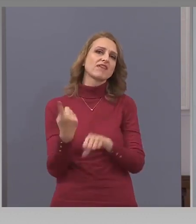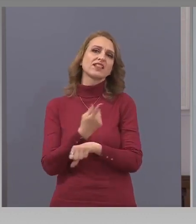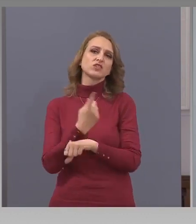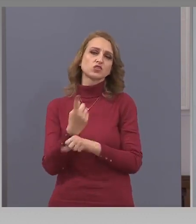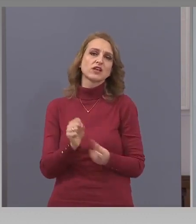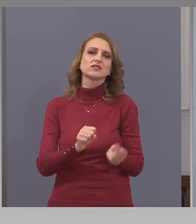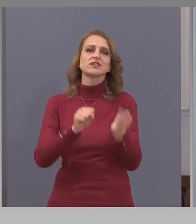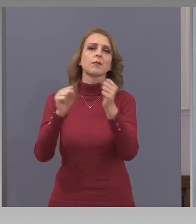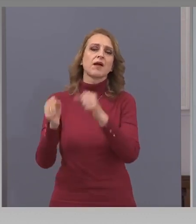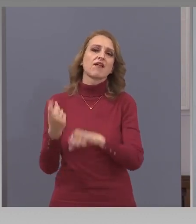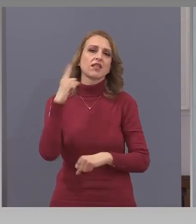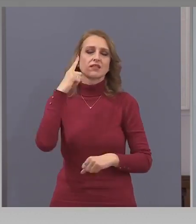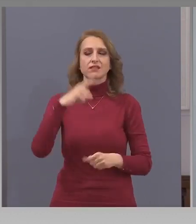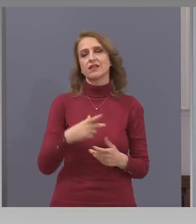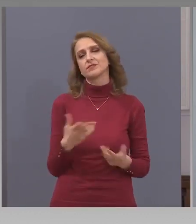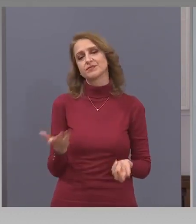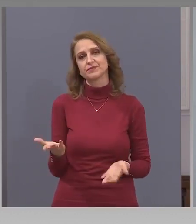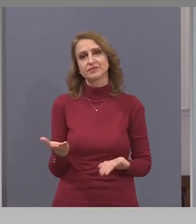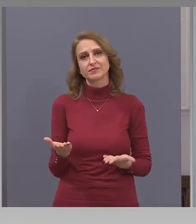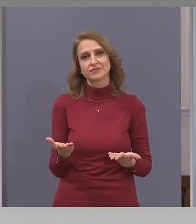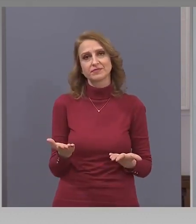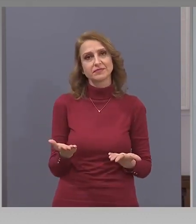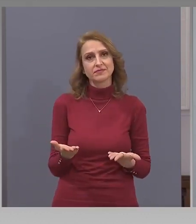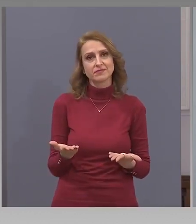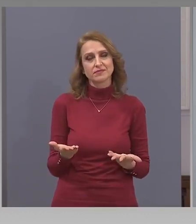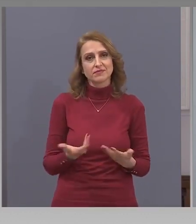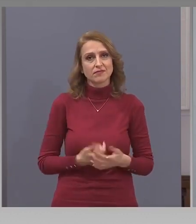или един ден.